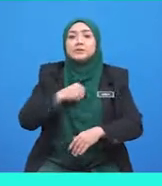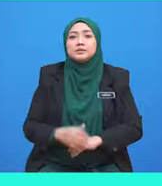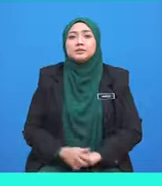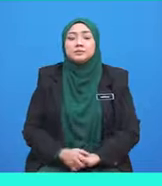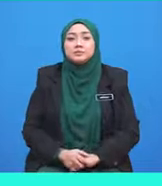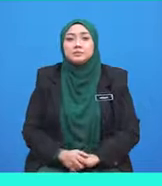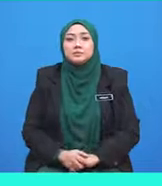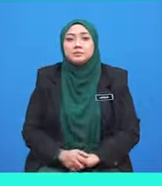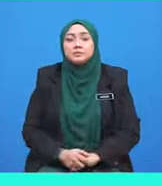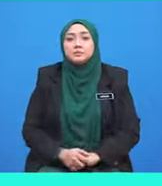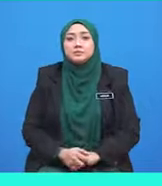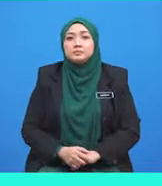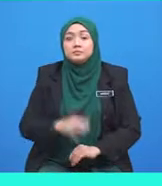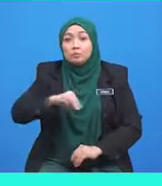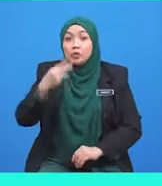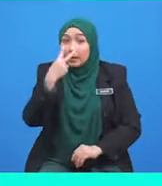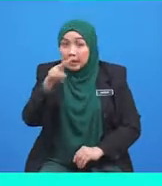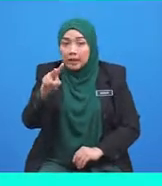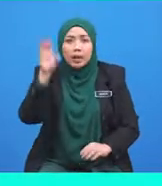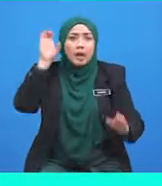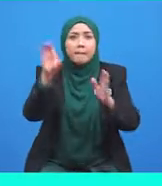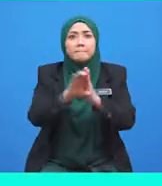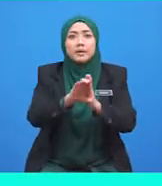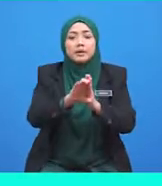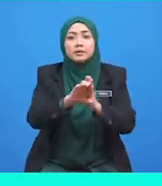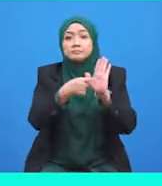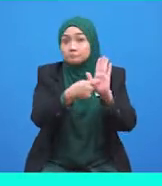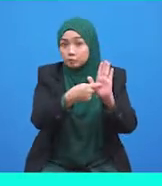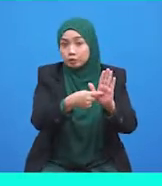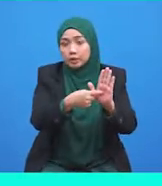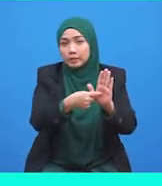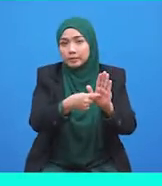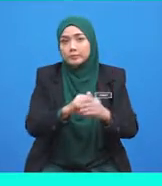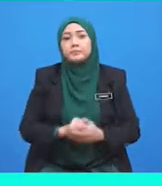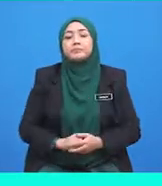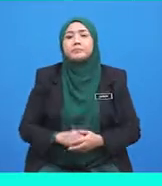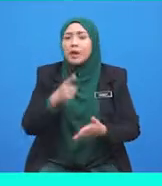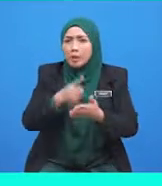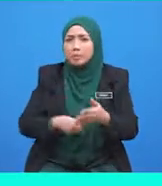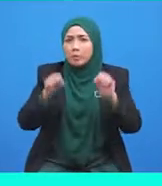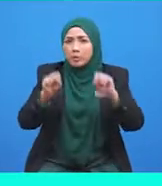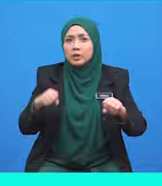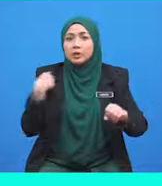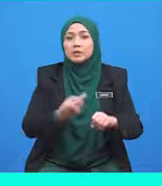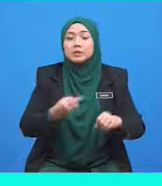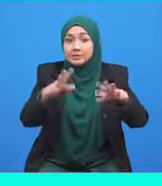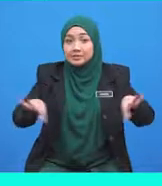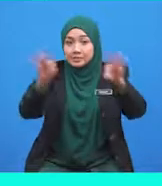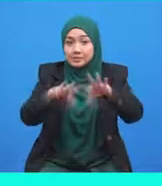Seterusnya, cuba murid-murid lihat imej tersebut. Apa yang dapat murid-murid ceritakan tentang imej